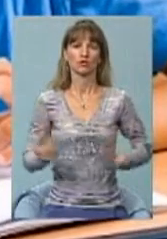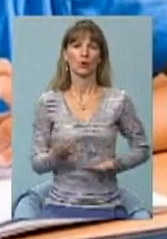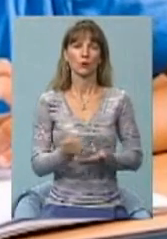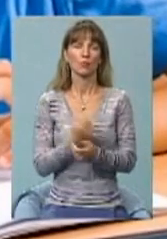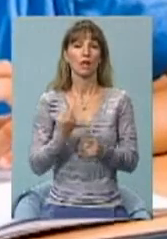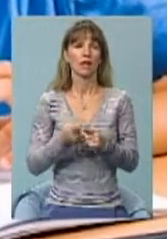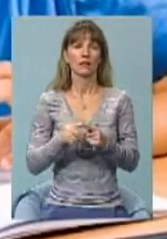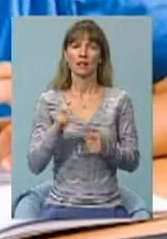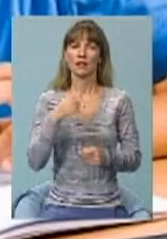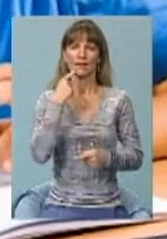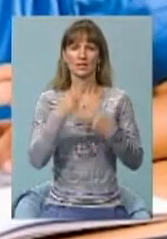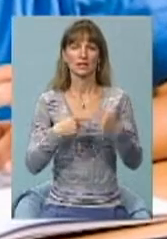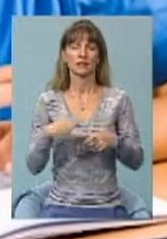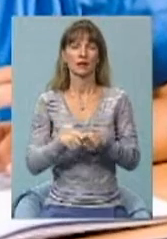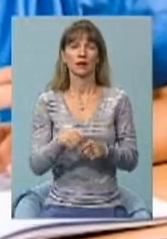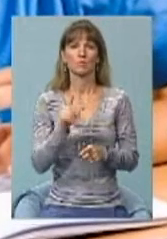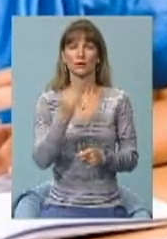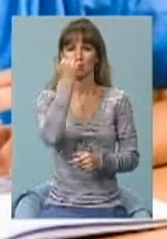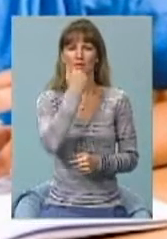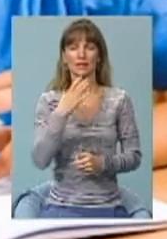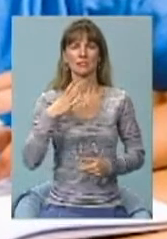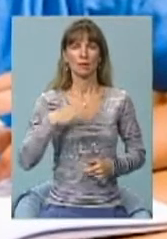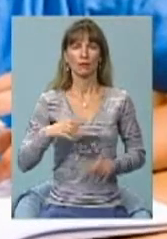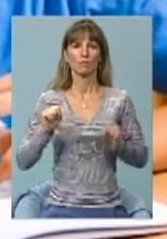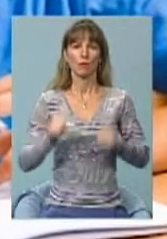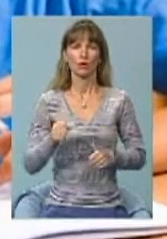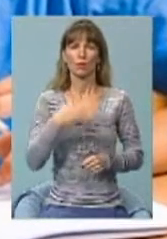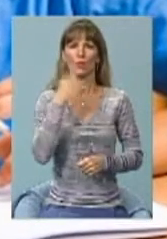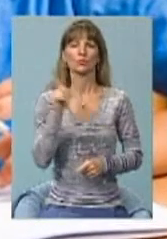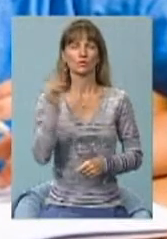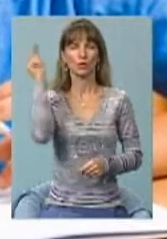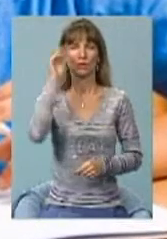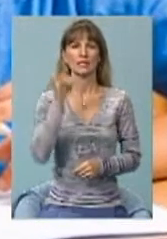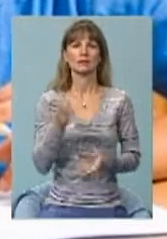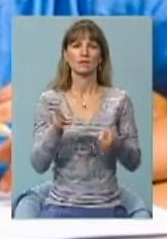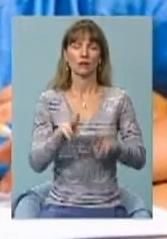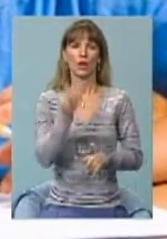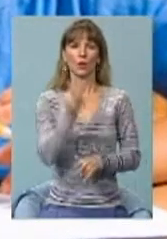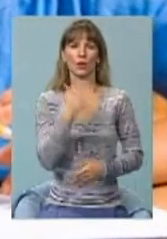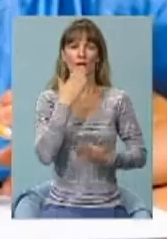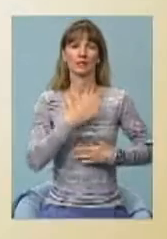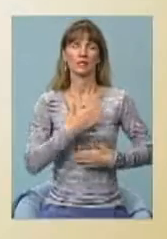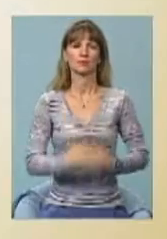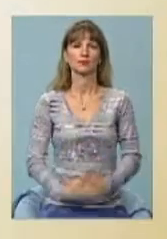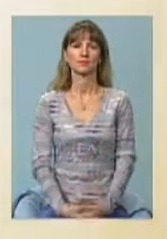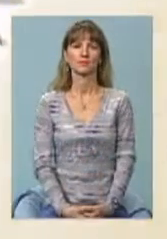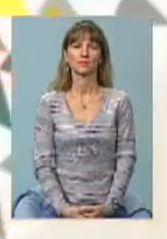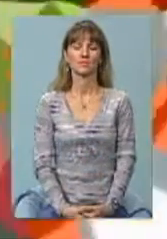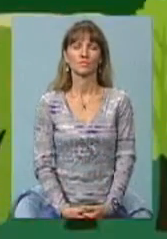не завжди так, оскільки завдяки смиренності можна багато чого навчитися та залишитися людяним.